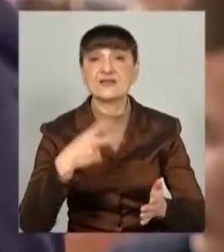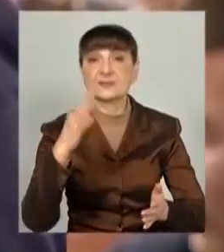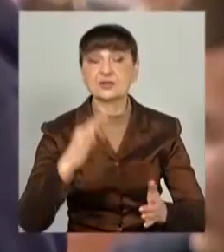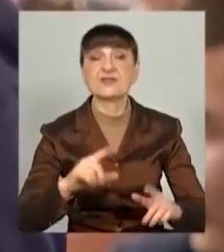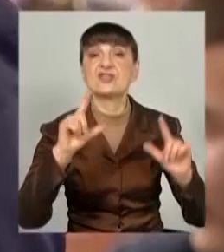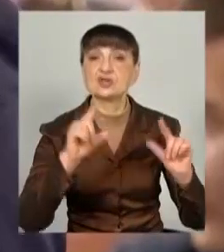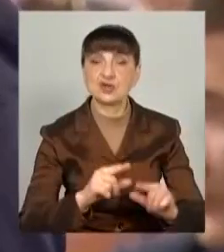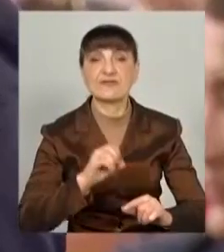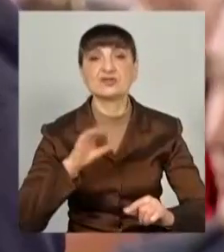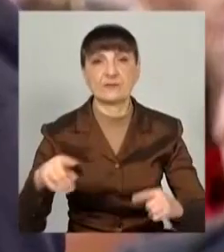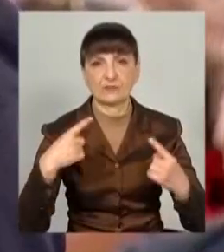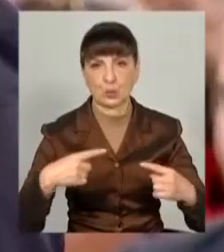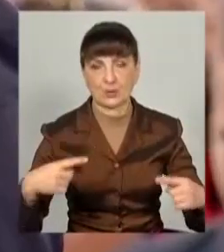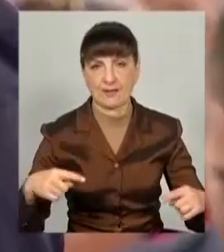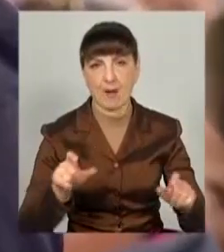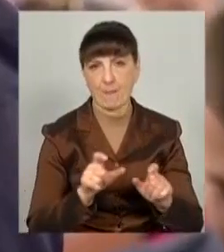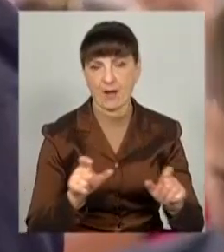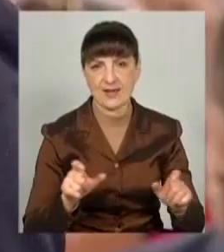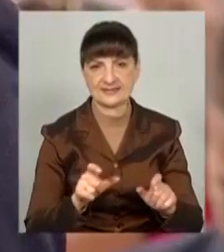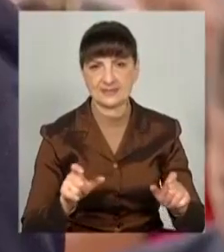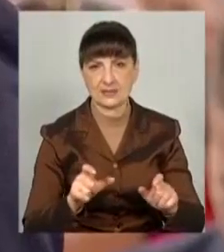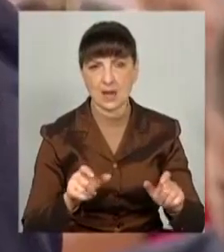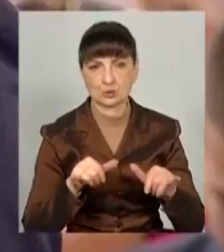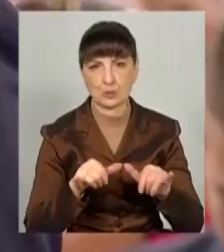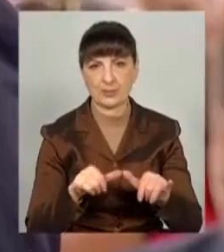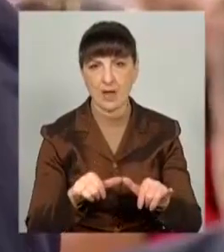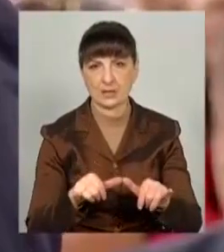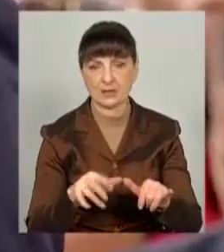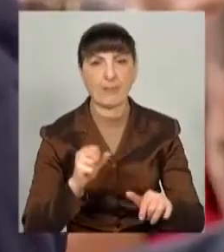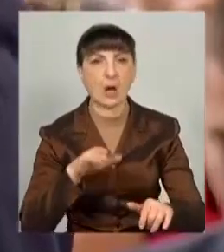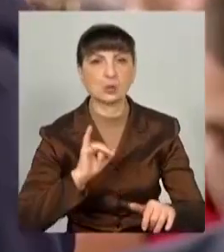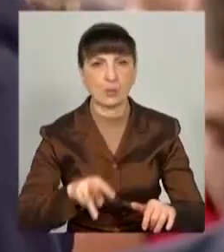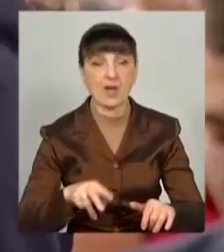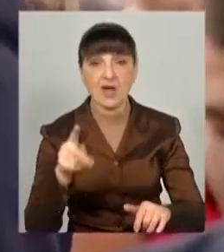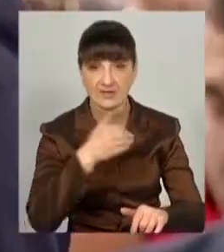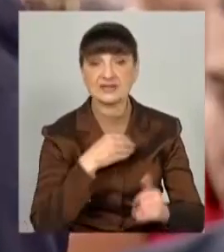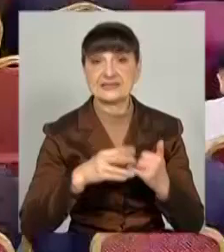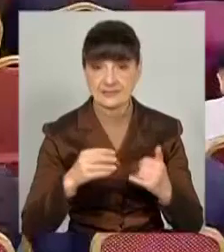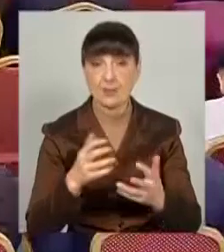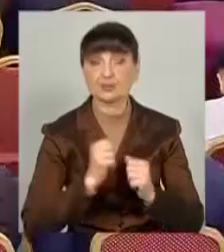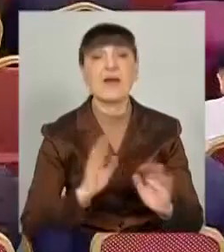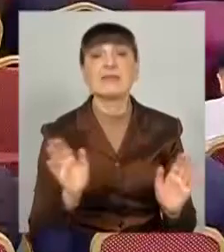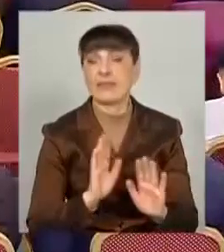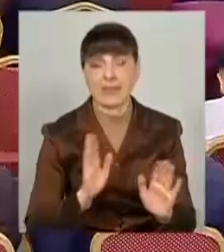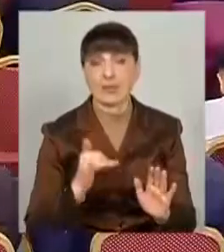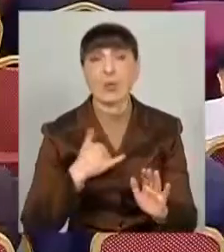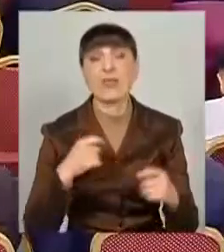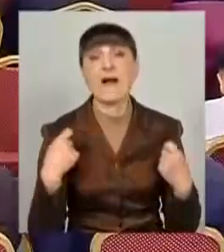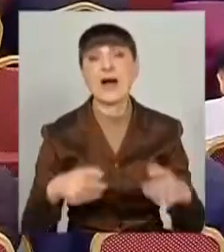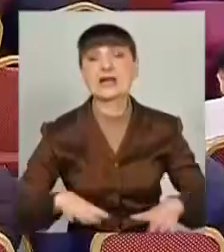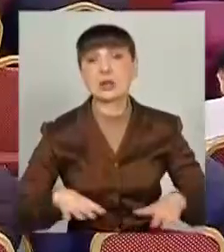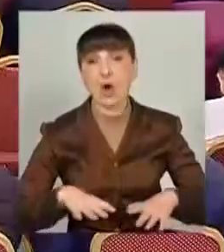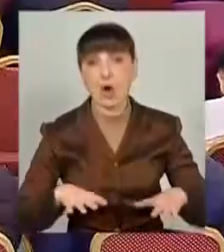дешевле чем в других таких же супермаркетах как Магнум вы хотите землю получить отношения Нет у меня рынок